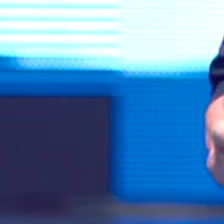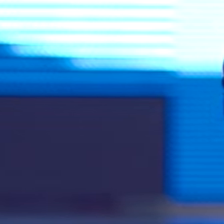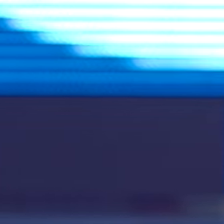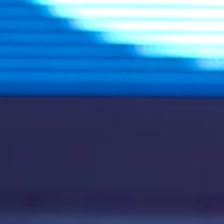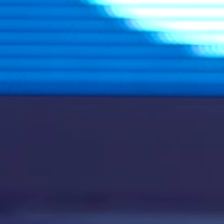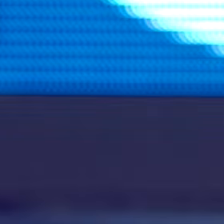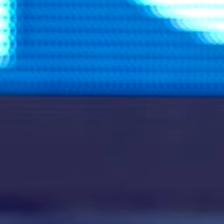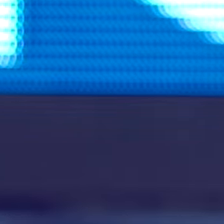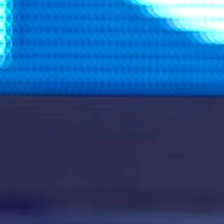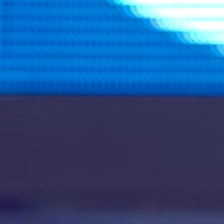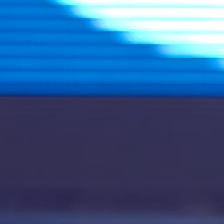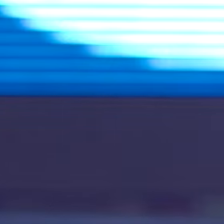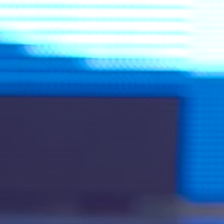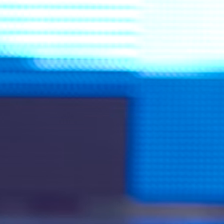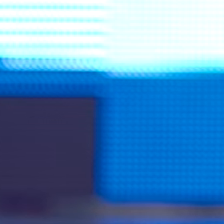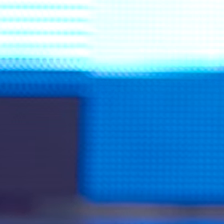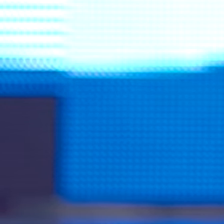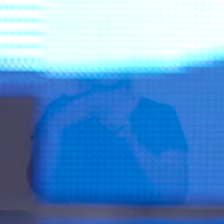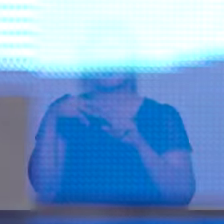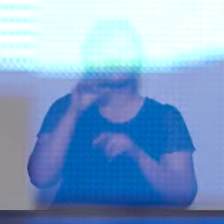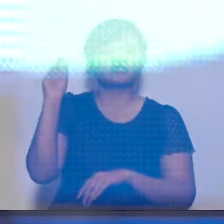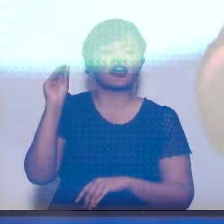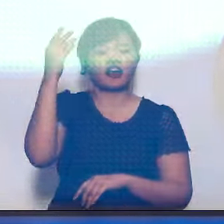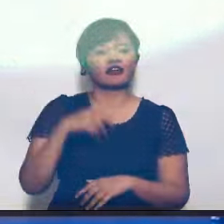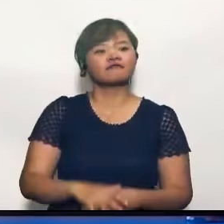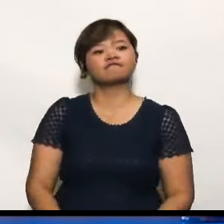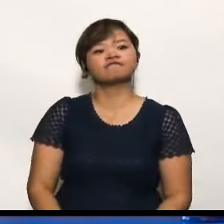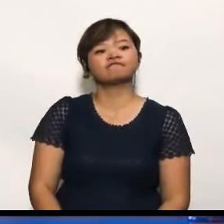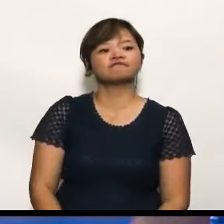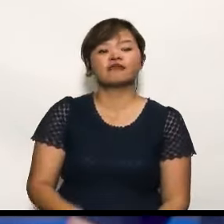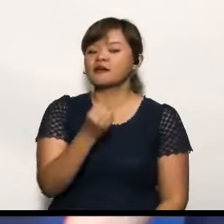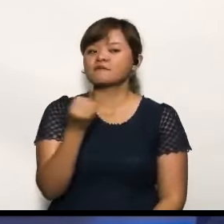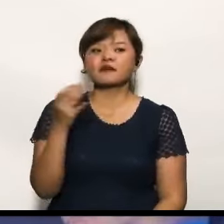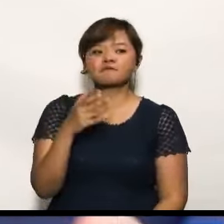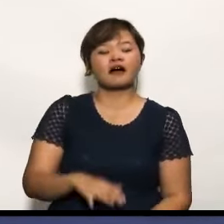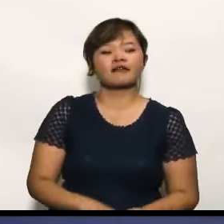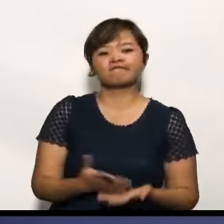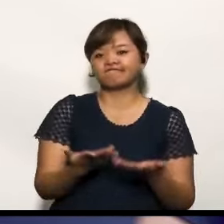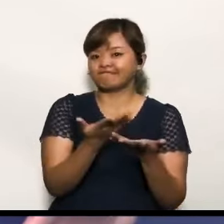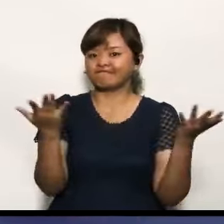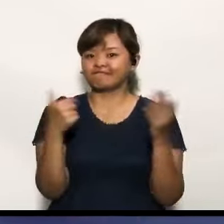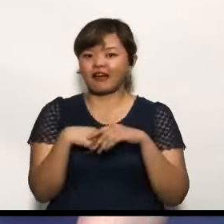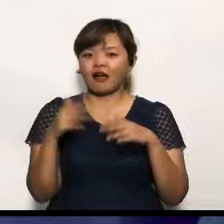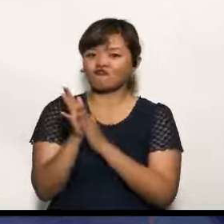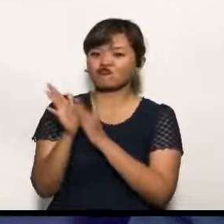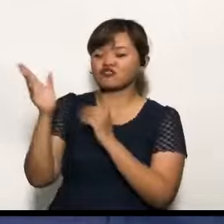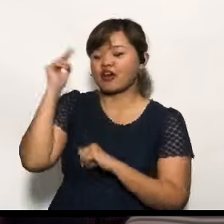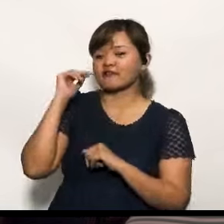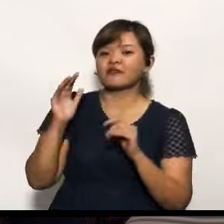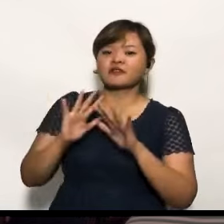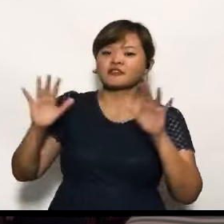Selamat pagi Gereja IFGF Jakarta. Berapa banyak dari saudara yang diberkati pada pagi hari ini dengan ujian